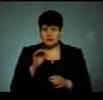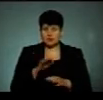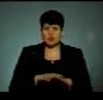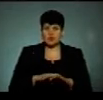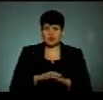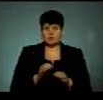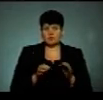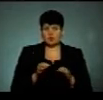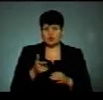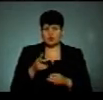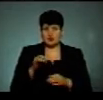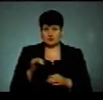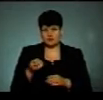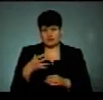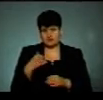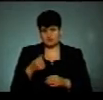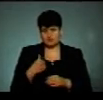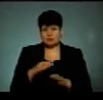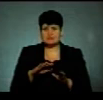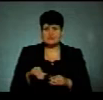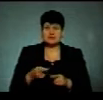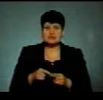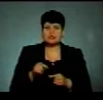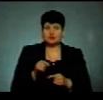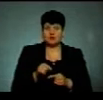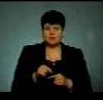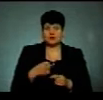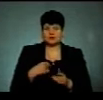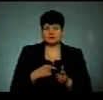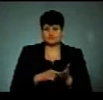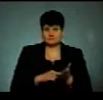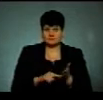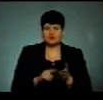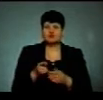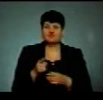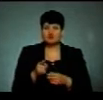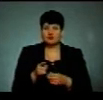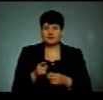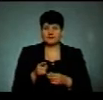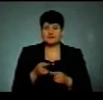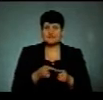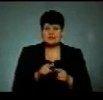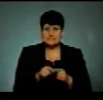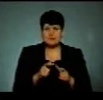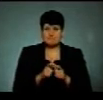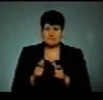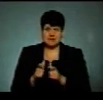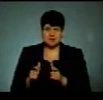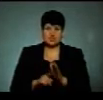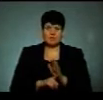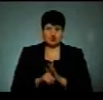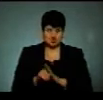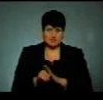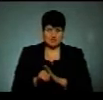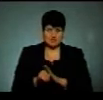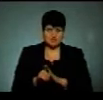природного газу в 2015 році. Після того, ну, якщо наголосити, чому саме ці платіжки починаються